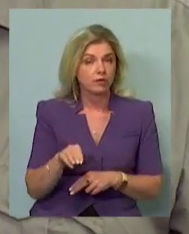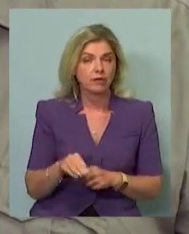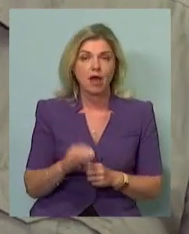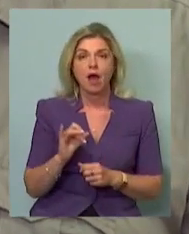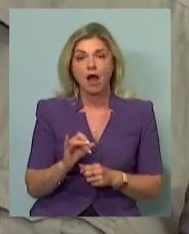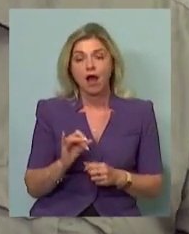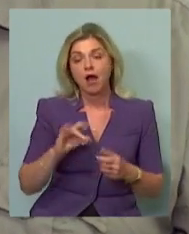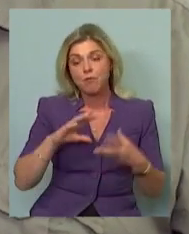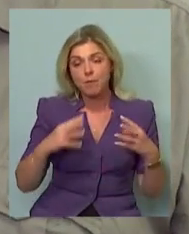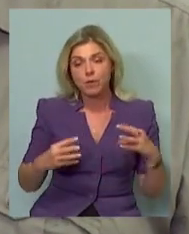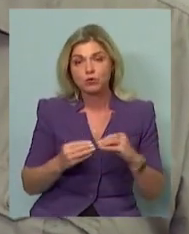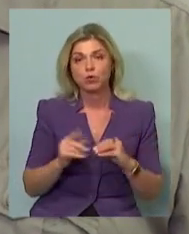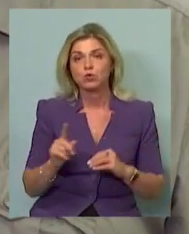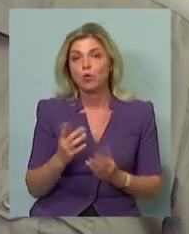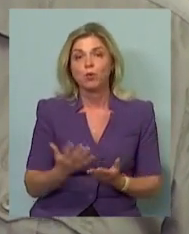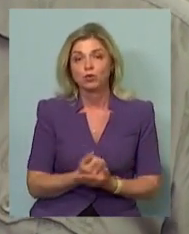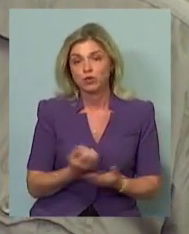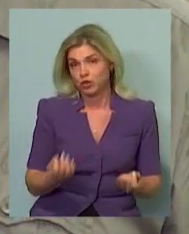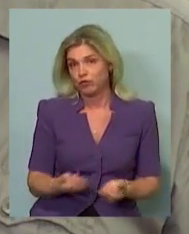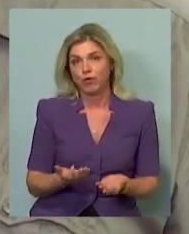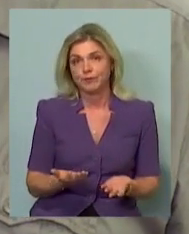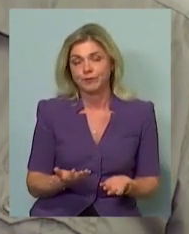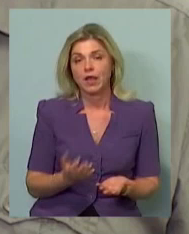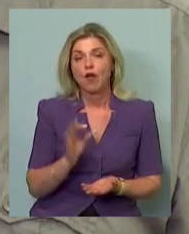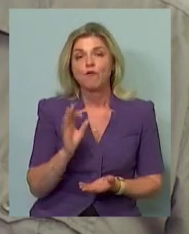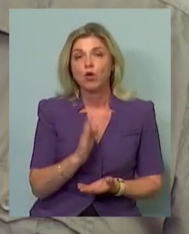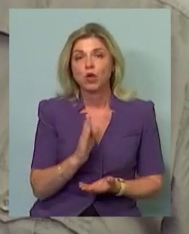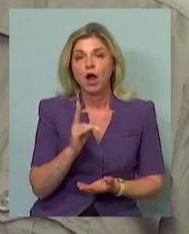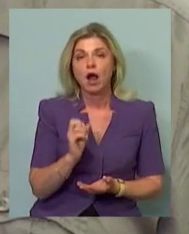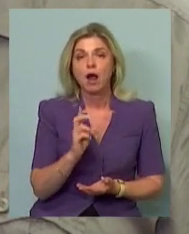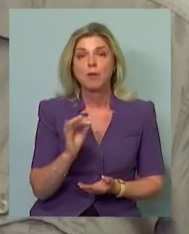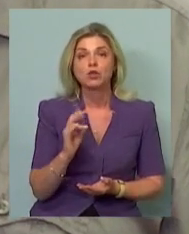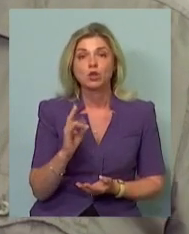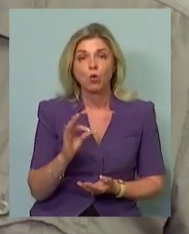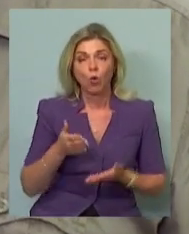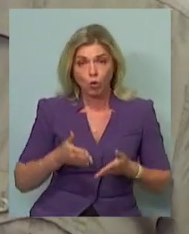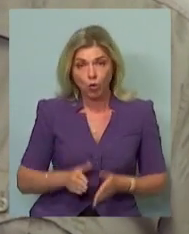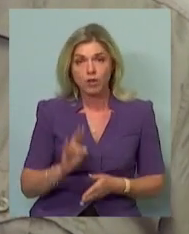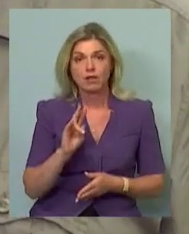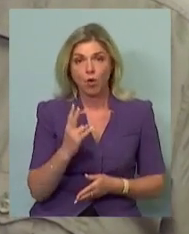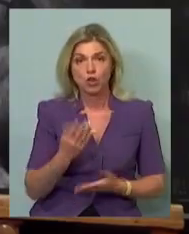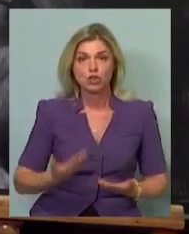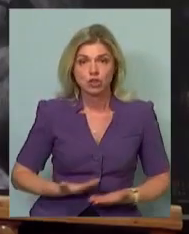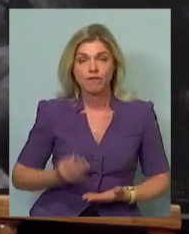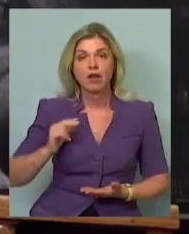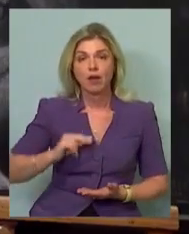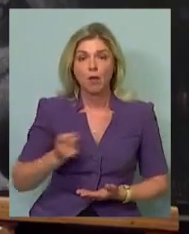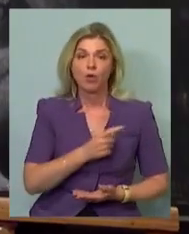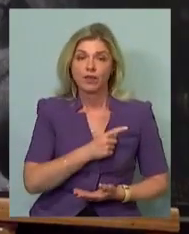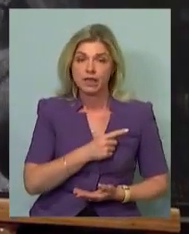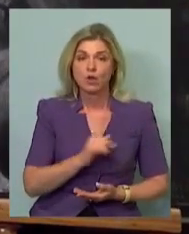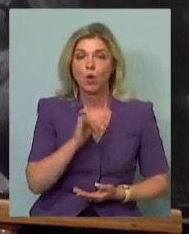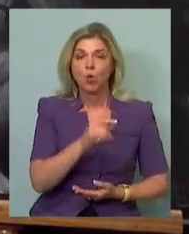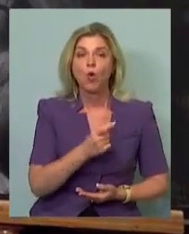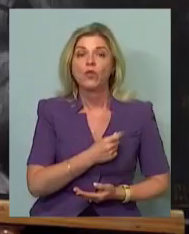А в підсумку, що лишається? Танцювати. Володимир Кабаченко родом з Миколаєва, живе та працює в Одесі. У одесита